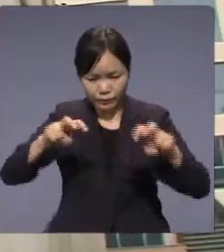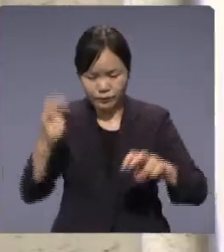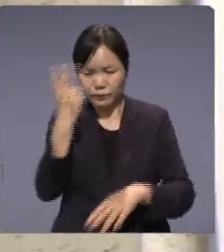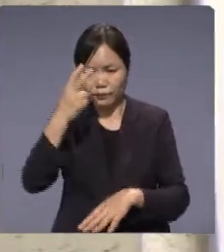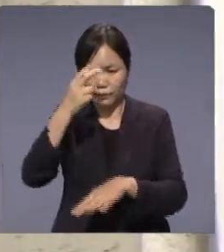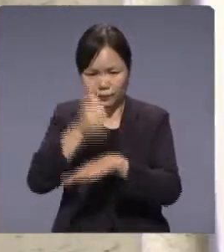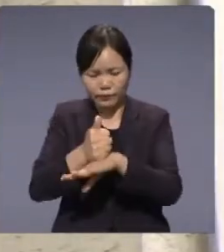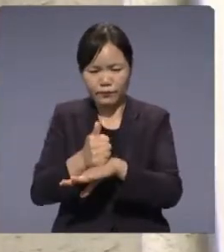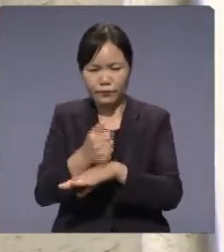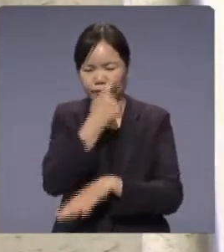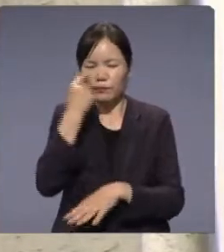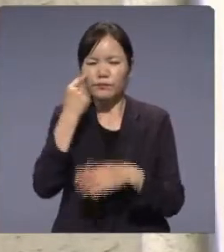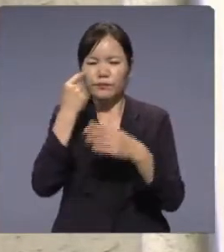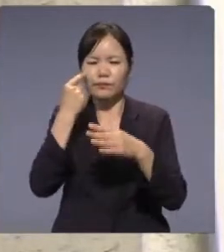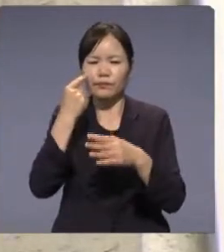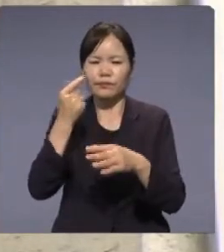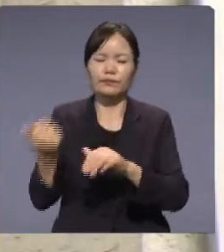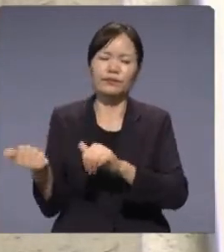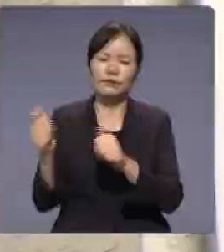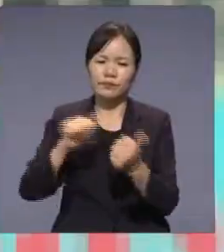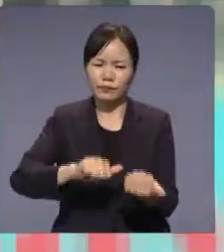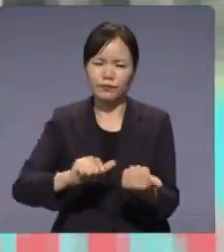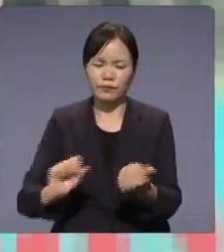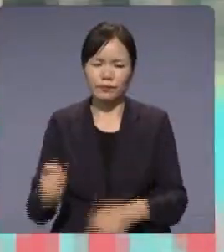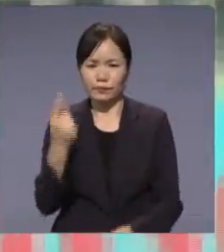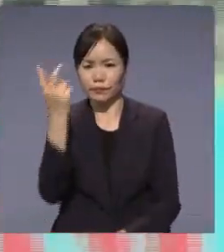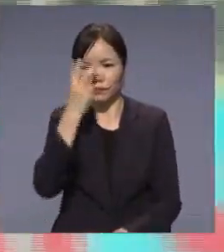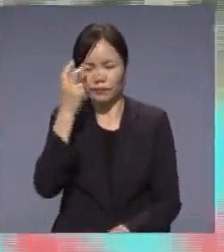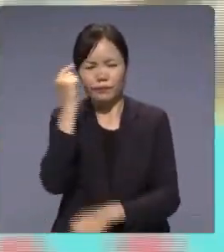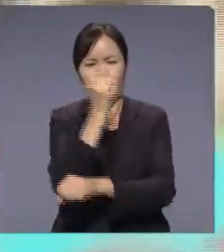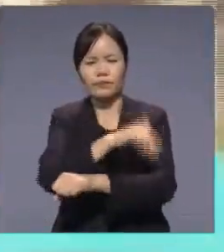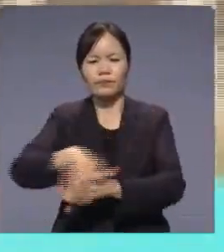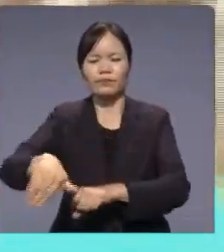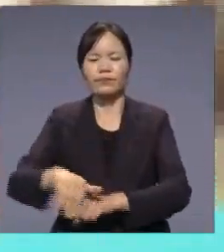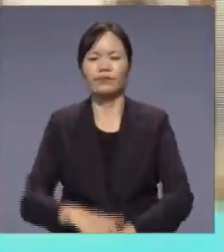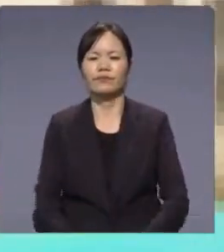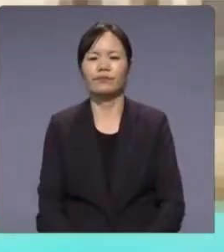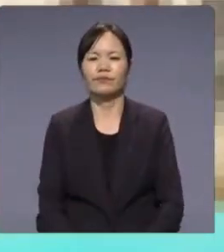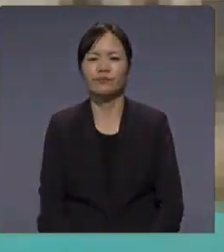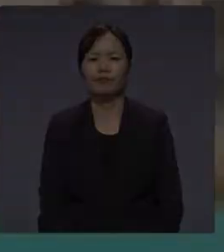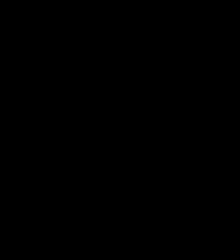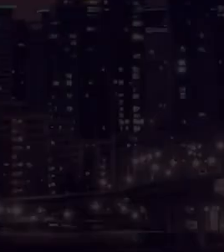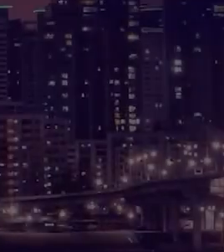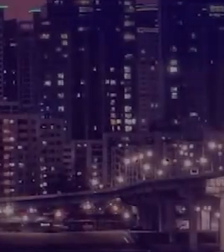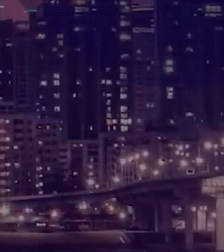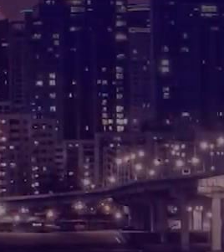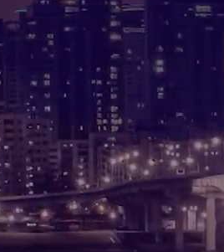확인하는 대로 정확한 사망 원인을 조사할 예정입니다. OBS 뉴스 백소민입니다.